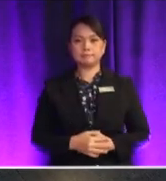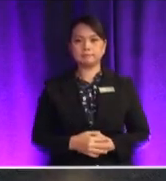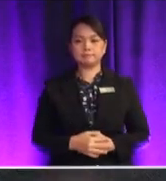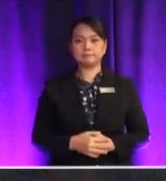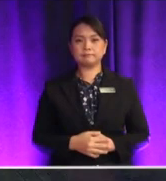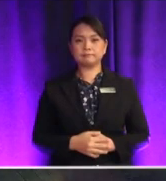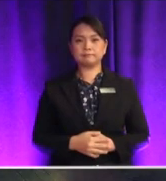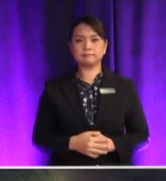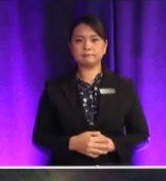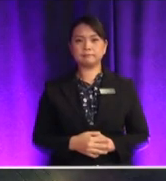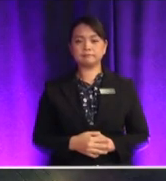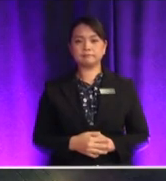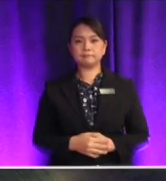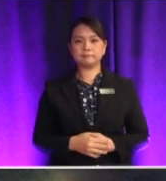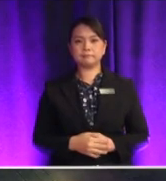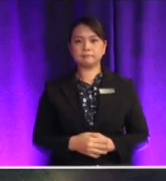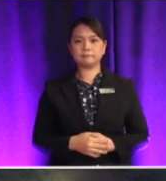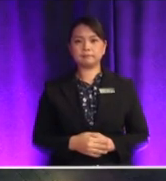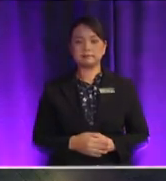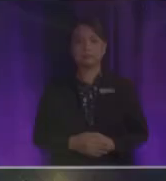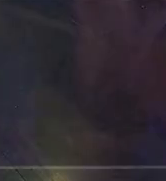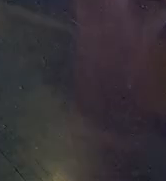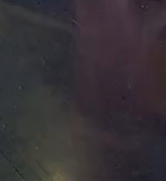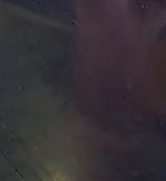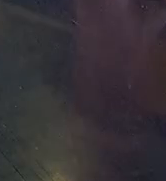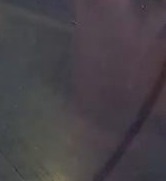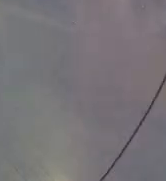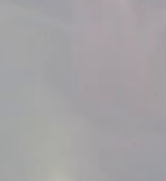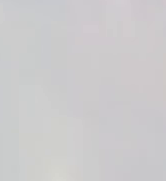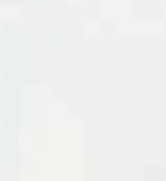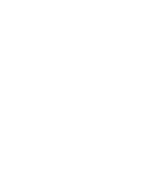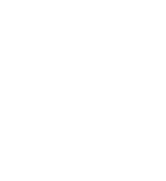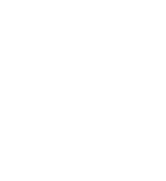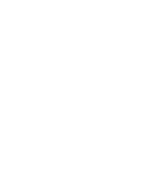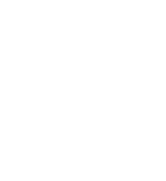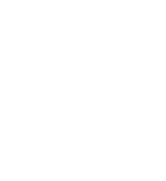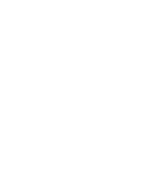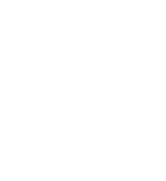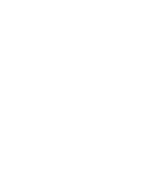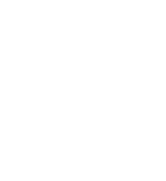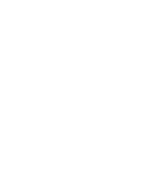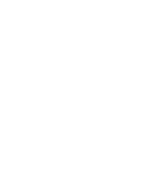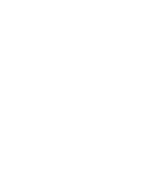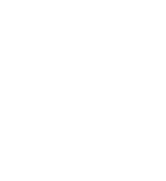saya tambah markah diorang. Wah, okey. 1, 2, 3, 4.